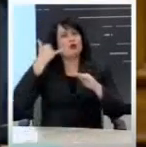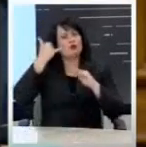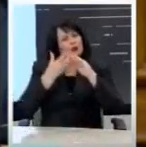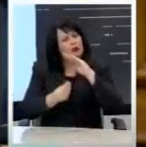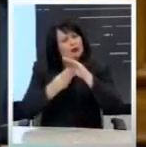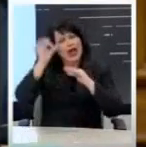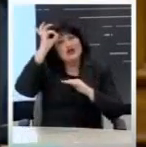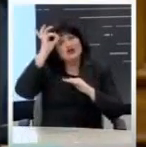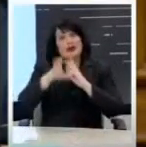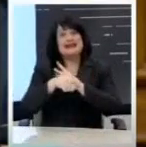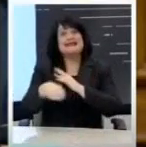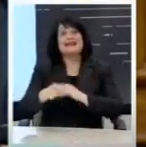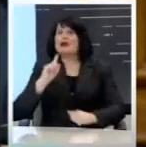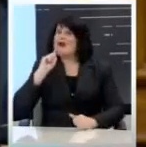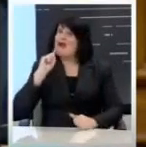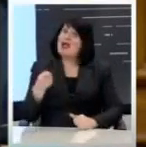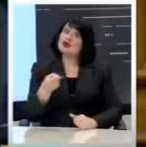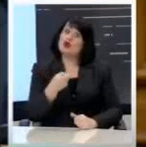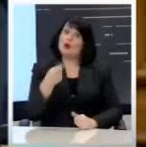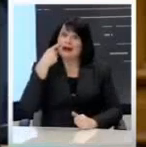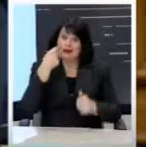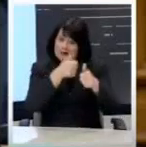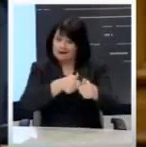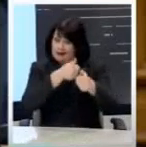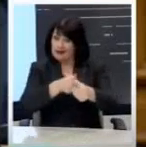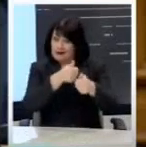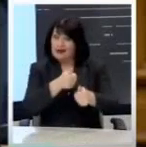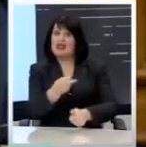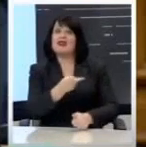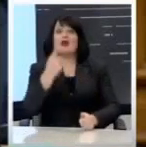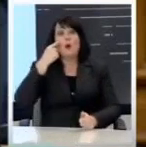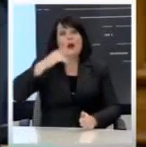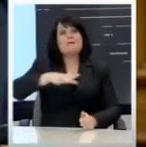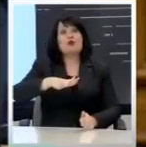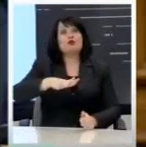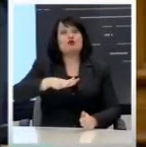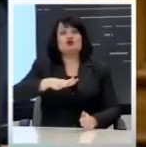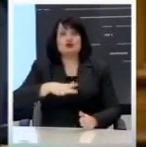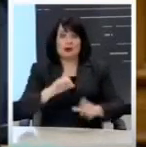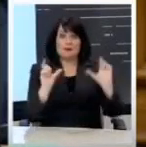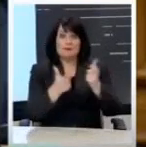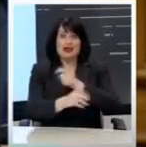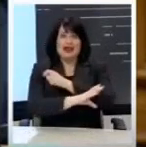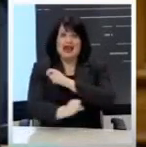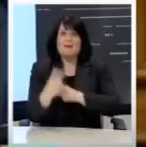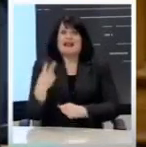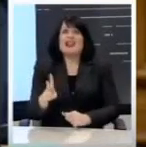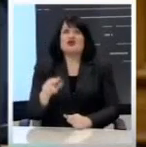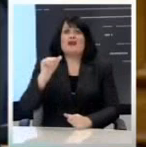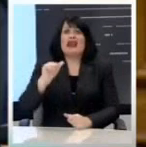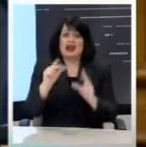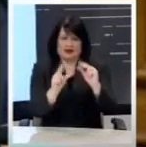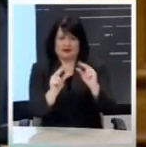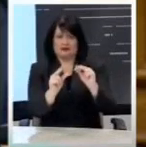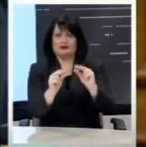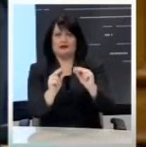που με εισαγγελική παραγγελία παρακολουθούσανε τους δύο κακοποιούς, πιάσαν το γραμματέα της κοινωνικής ομάδας να συνομιλεί και